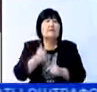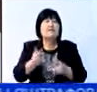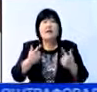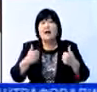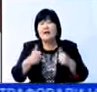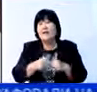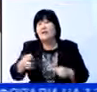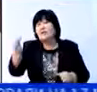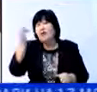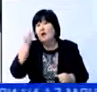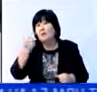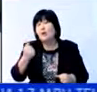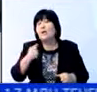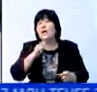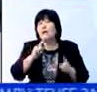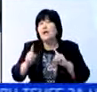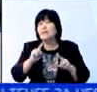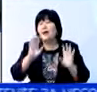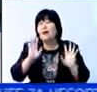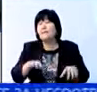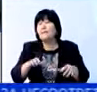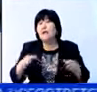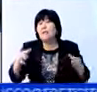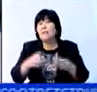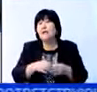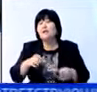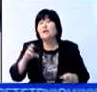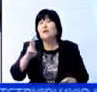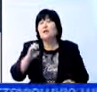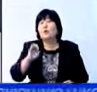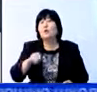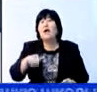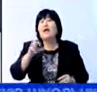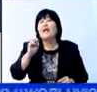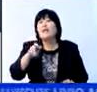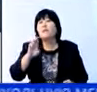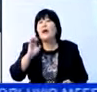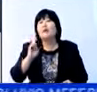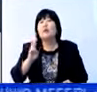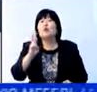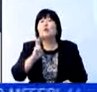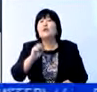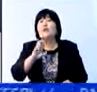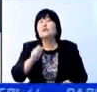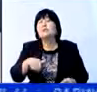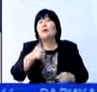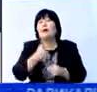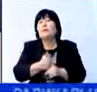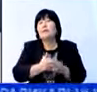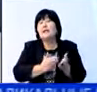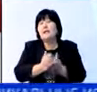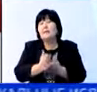организации. Напомним, на политсовете председатель партии Нур Отан Елбасы Нурсултан Назарбаев определил основные